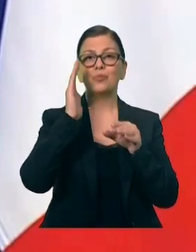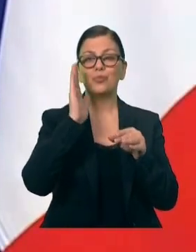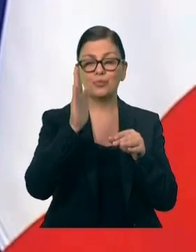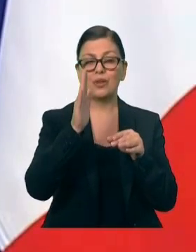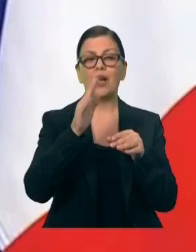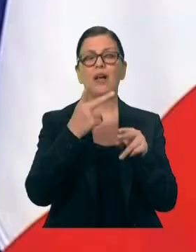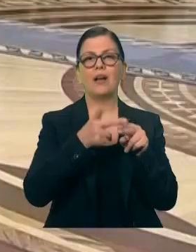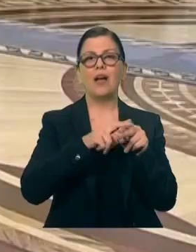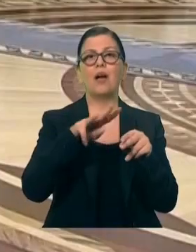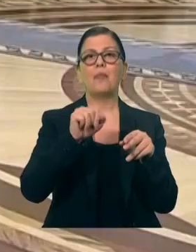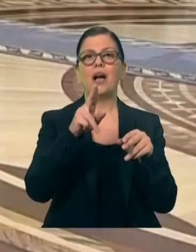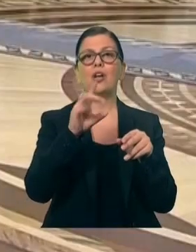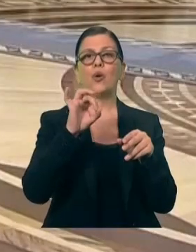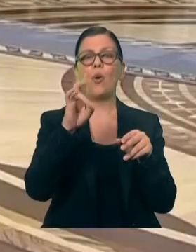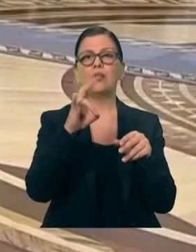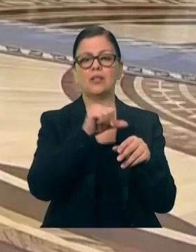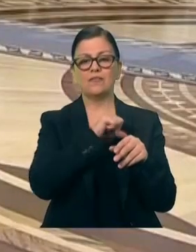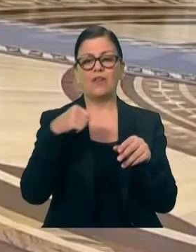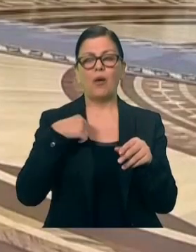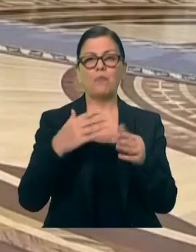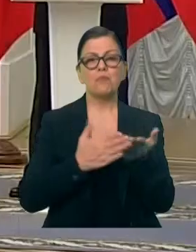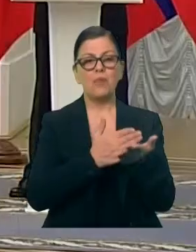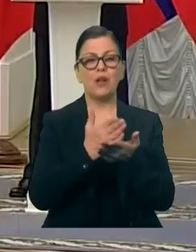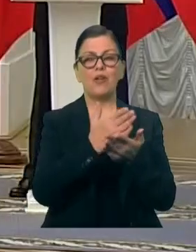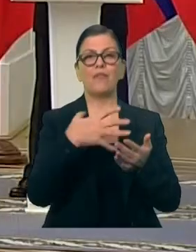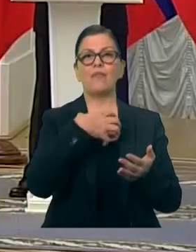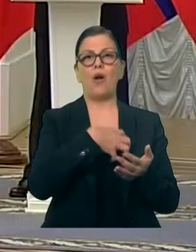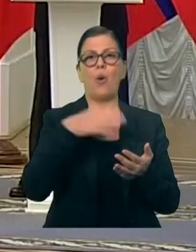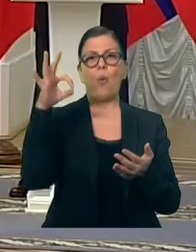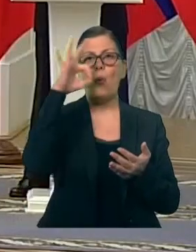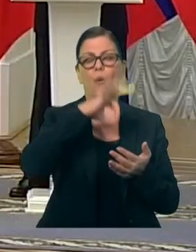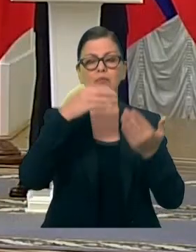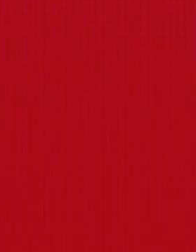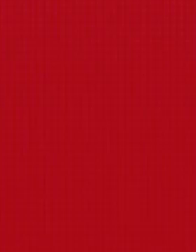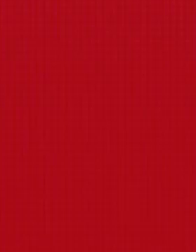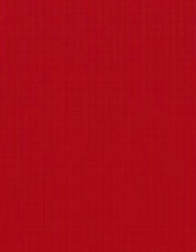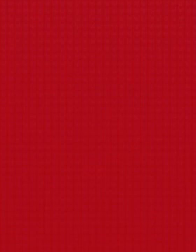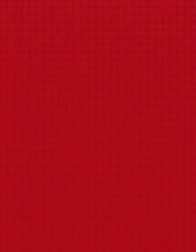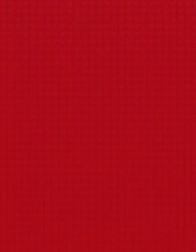Macron bu təşəbbüslə özünün siyasi arenada varlığını nümayiş etdirməyə çalışır.